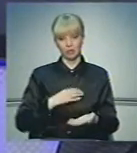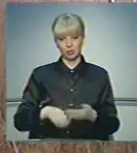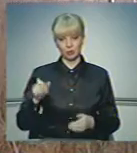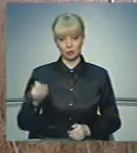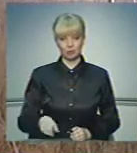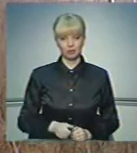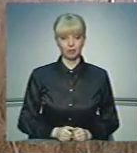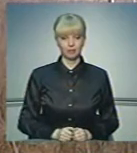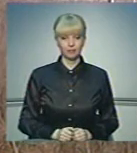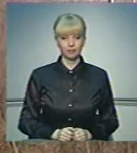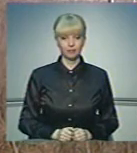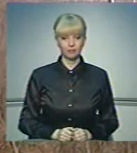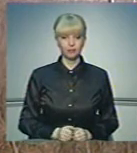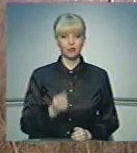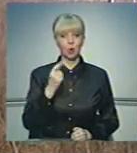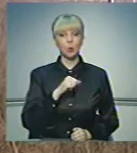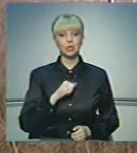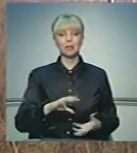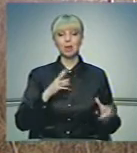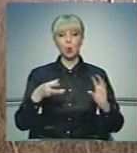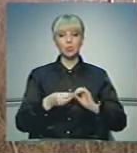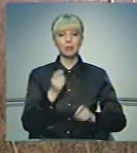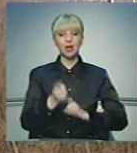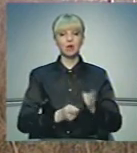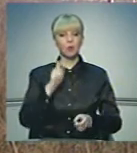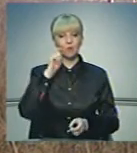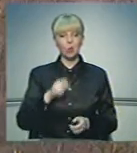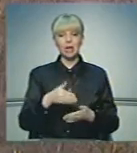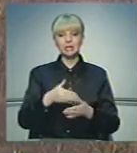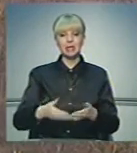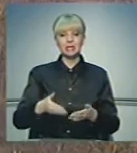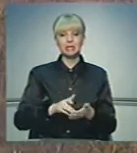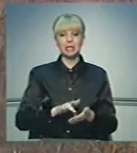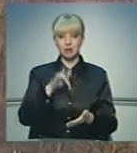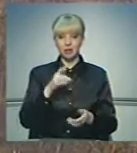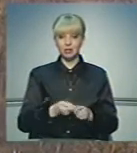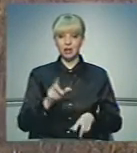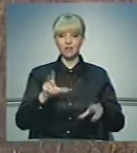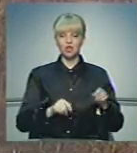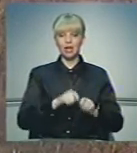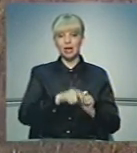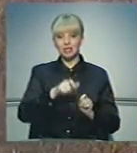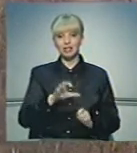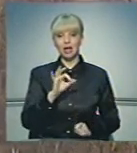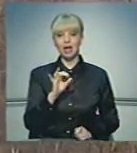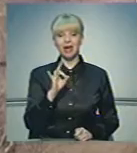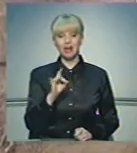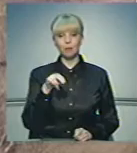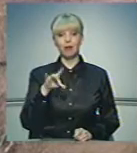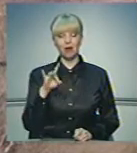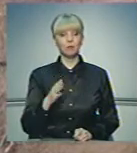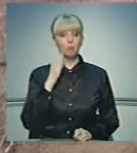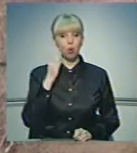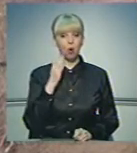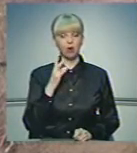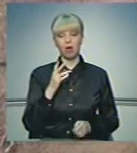Синюсик. Одна із найрезультативніших реформ в Україні – децентралізація. Так вважають експерти РПР. І в ній Буковина